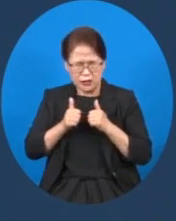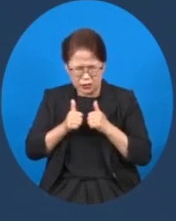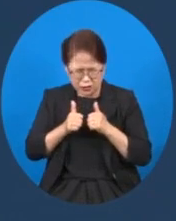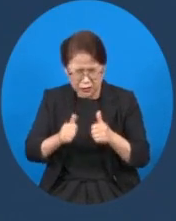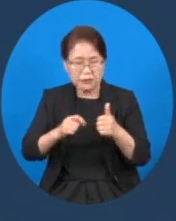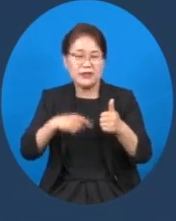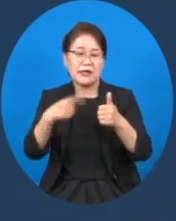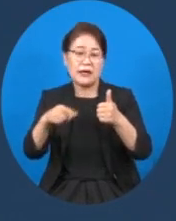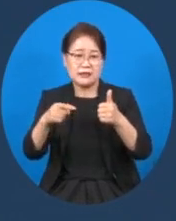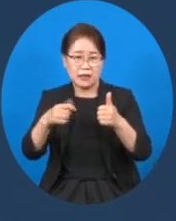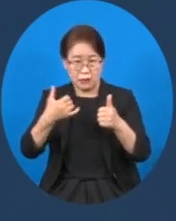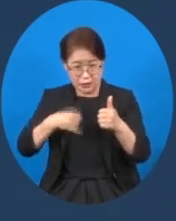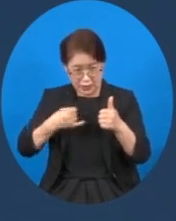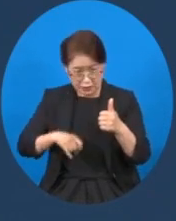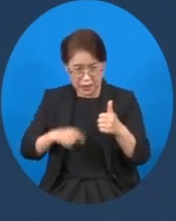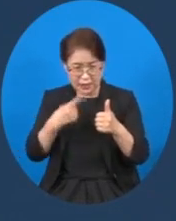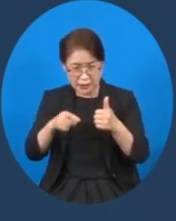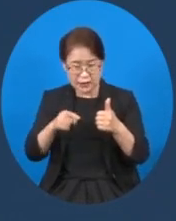가르치라고 말씀하고 있어요.